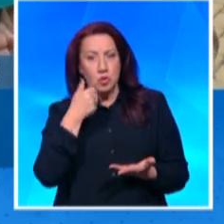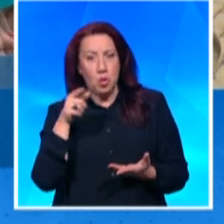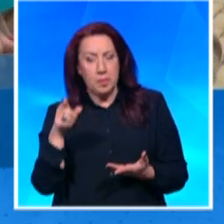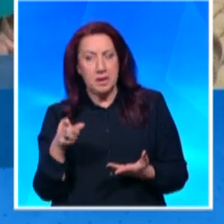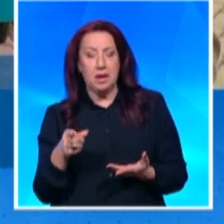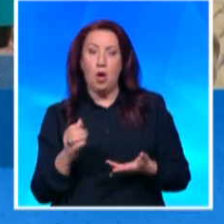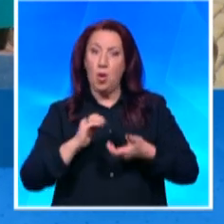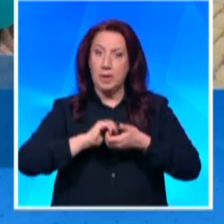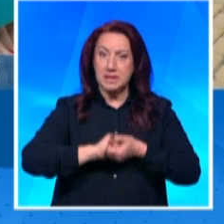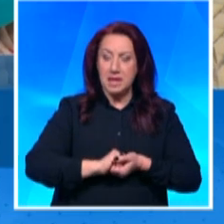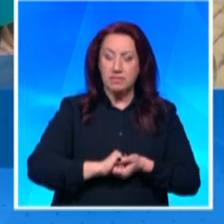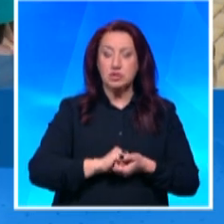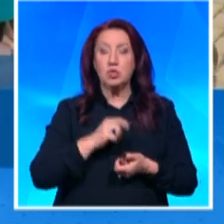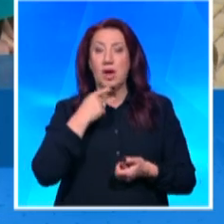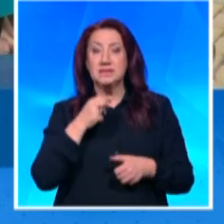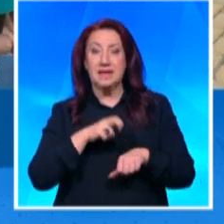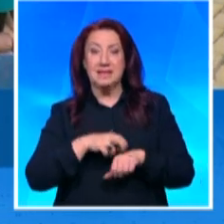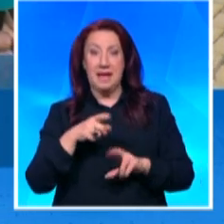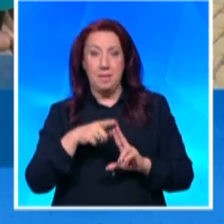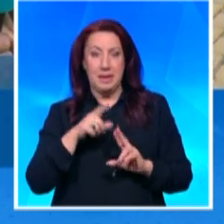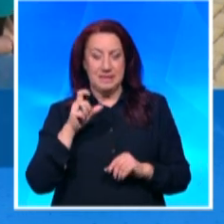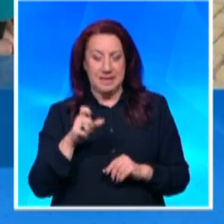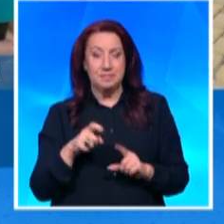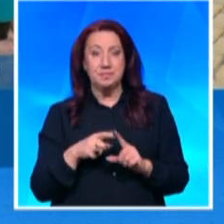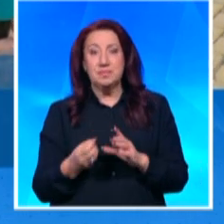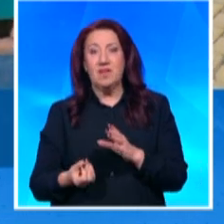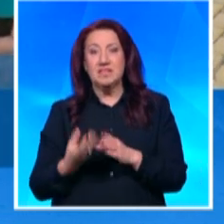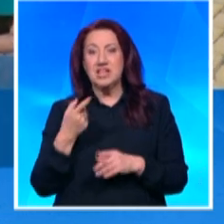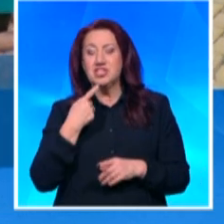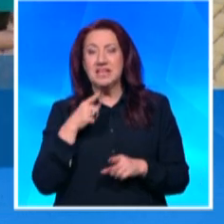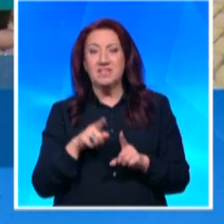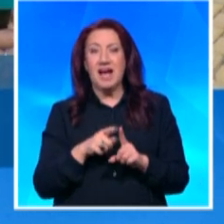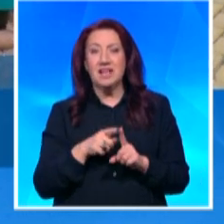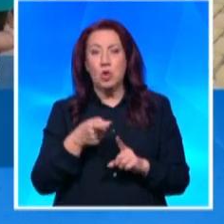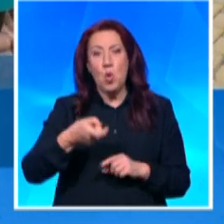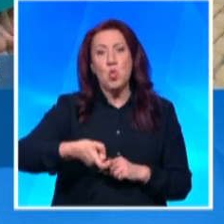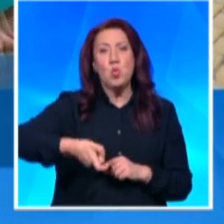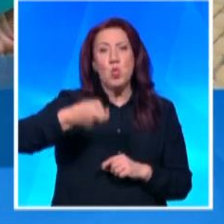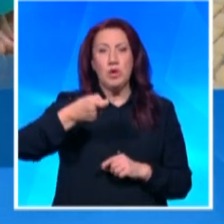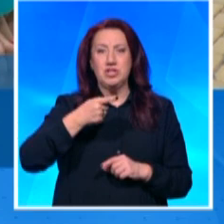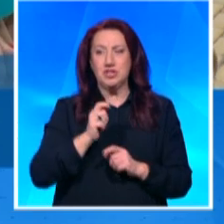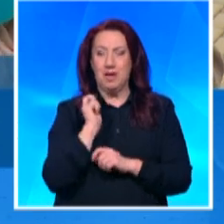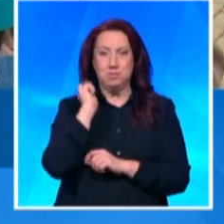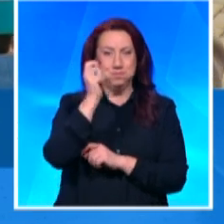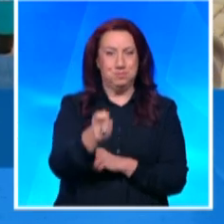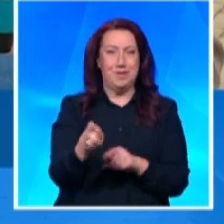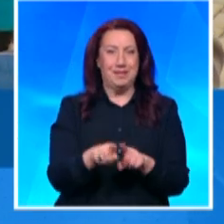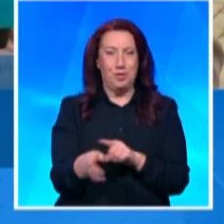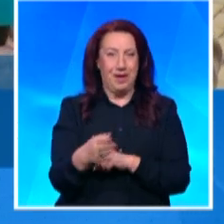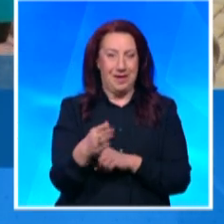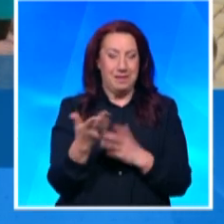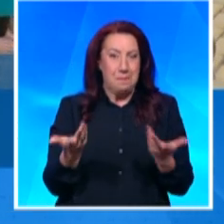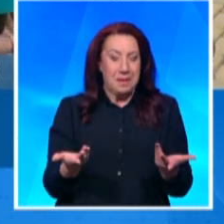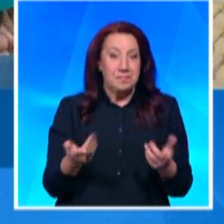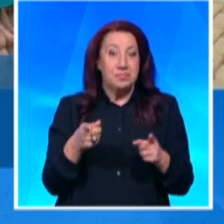Движението за права и свободи. От Възраждане видяха кукичка, която първите хвърлят на вторите, а от Има такъв народ се усъмниха